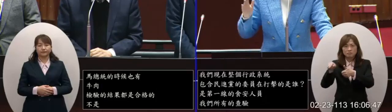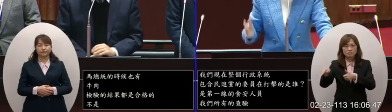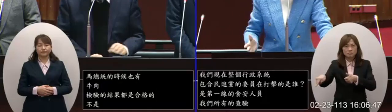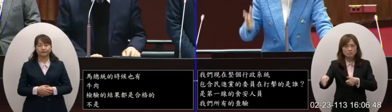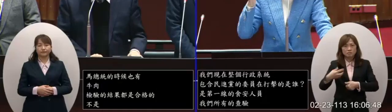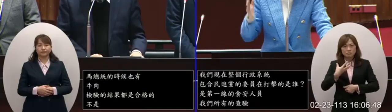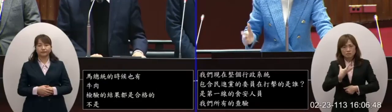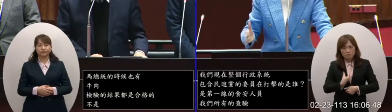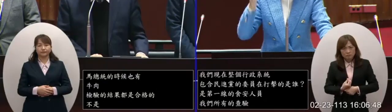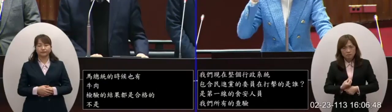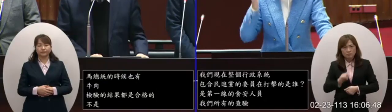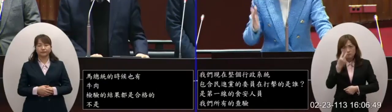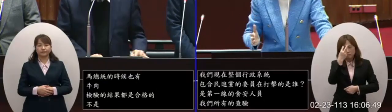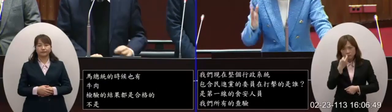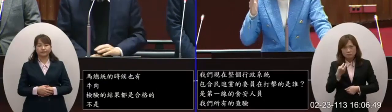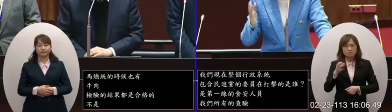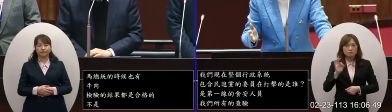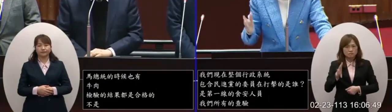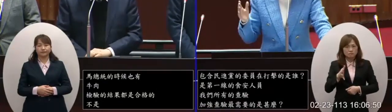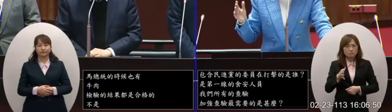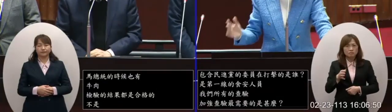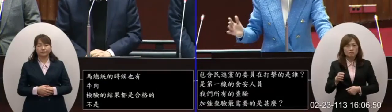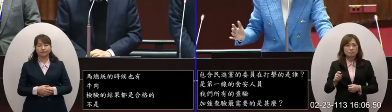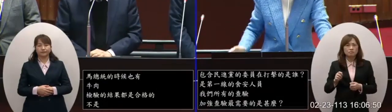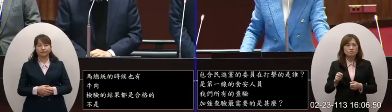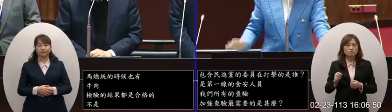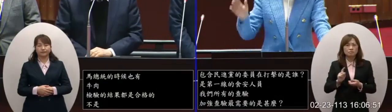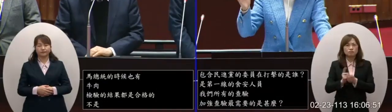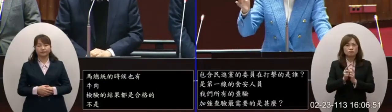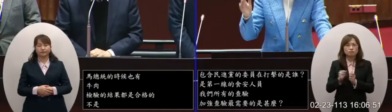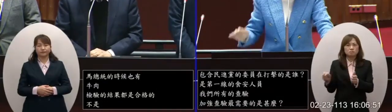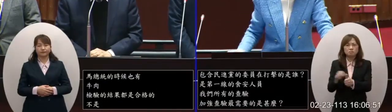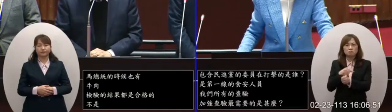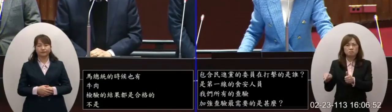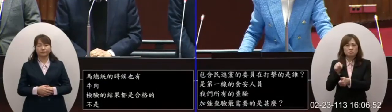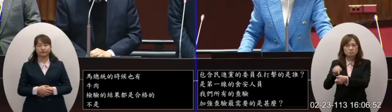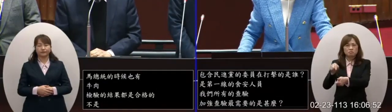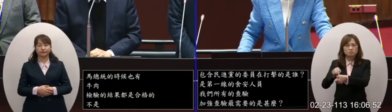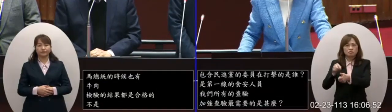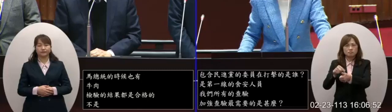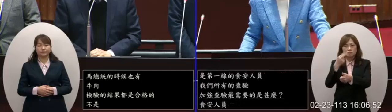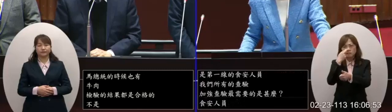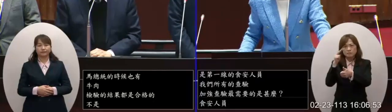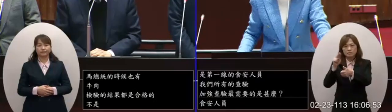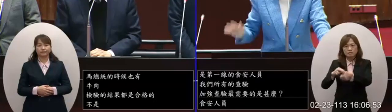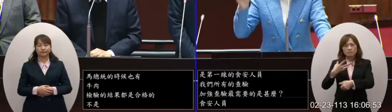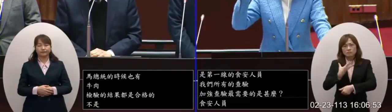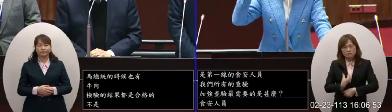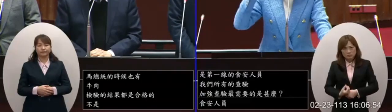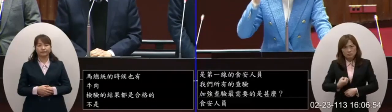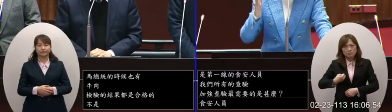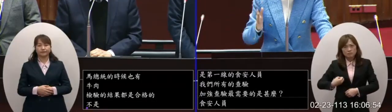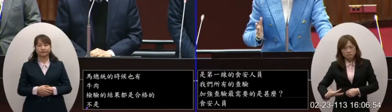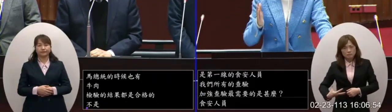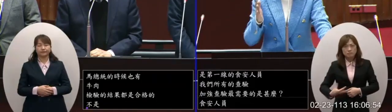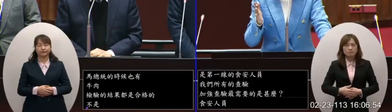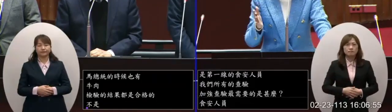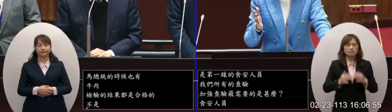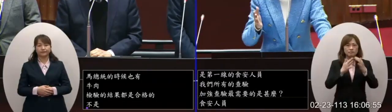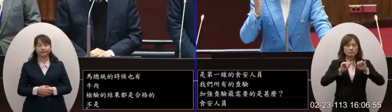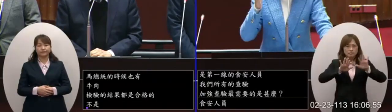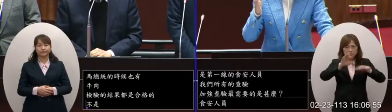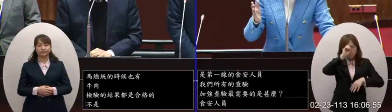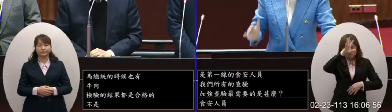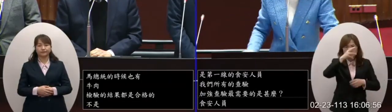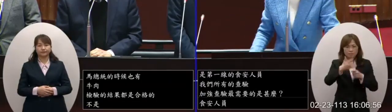泪？就是打击到实案人员的士气。所以我要说，民进党这八年执政，在这个源头